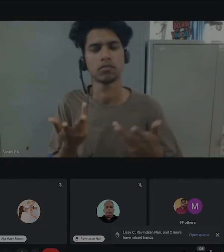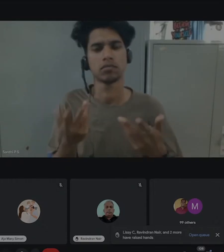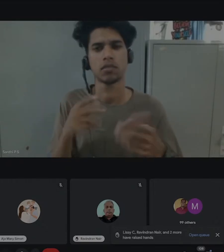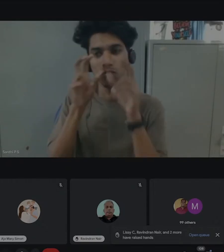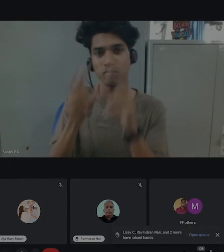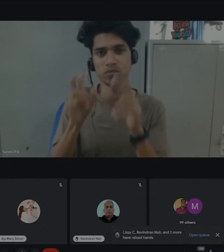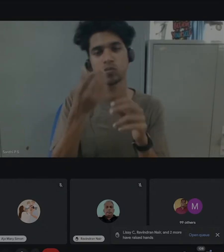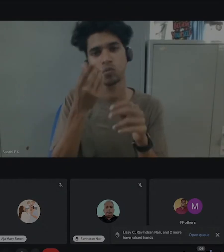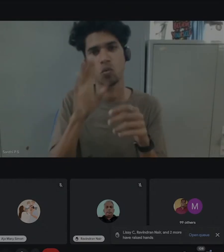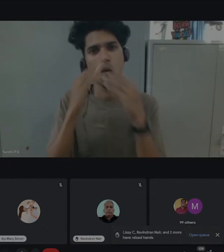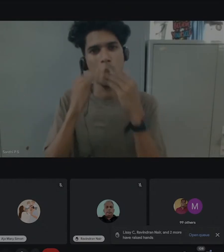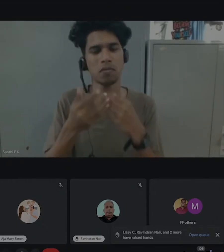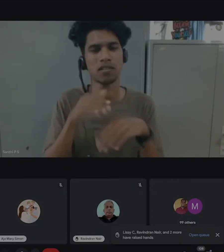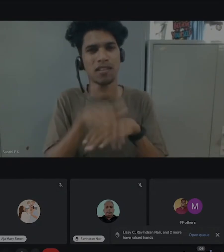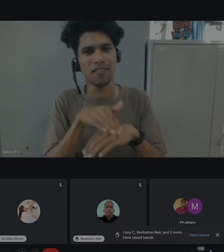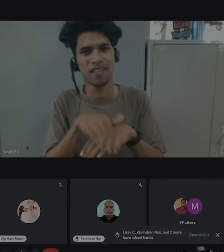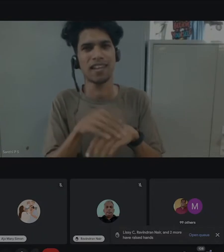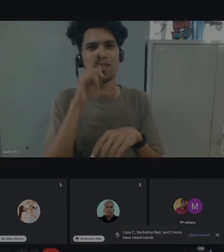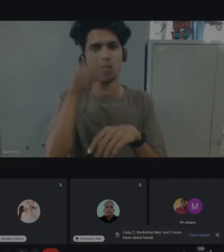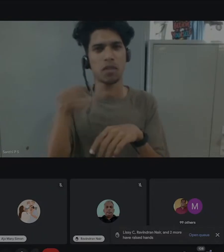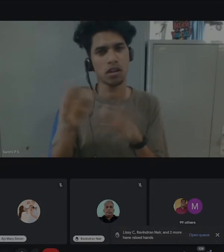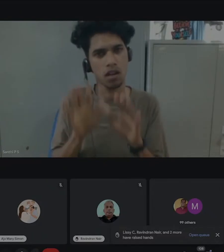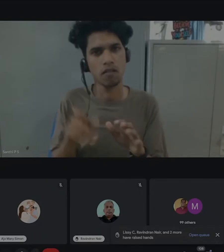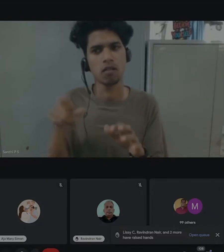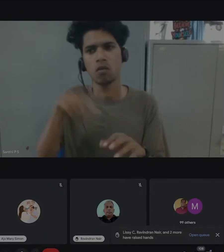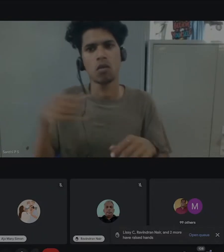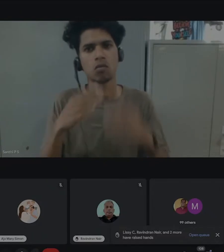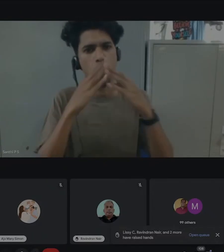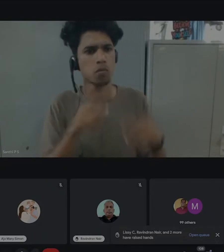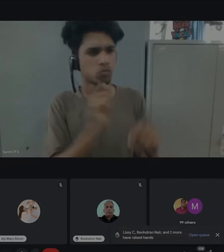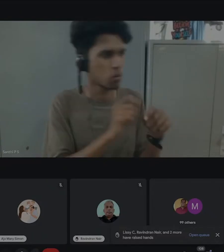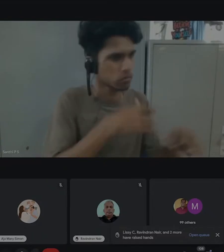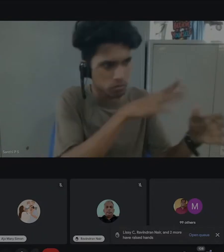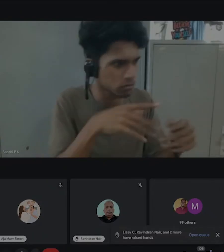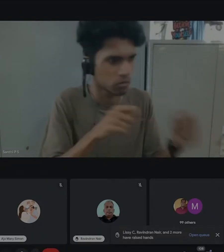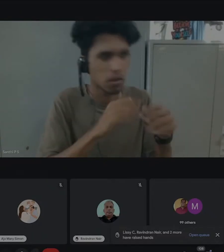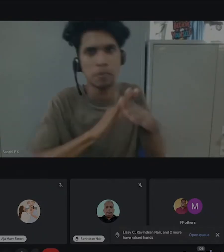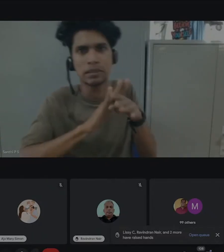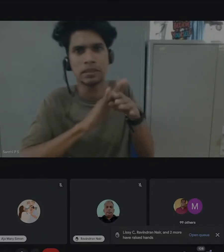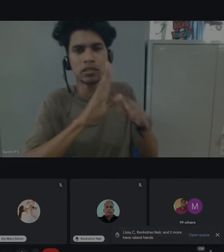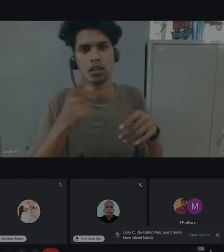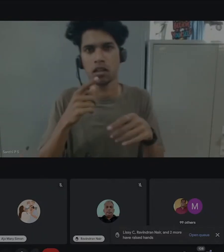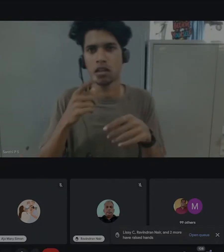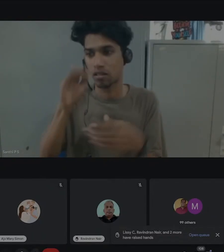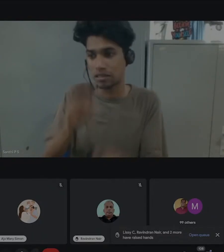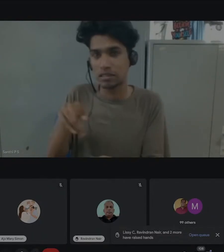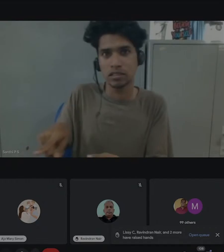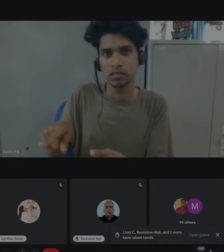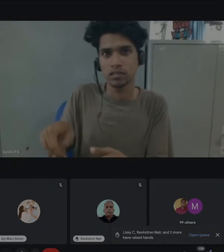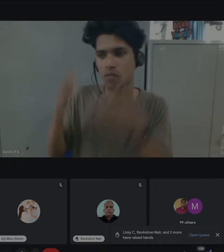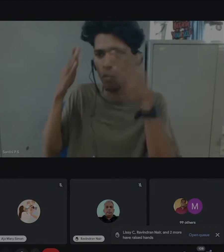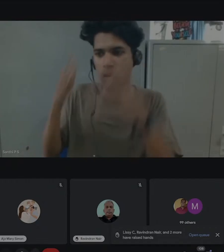നോക്കുന്ന ഒരു മെയ്ഡായിരിക്കും ഉണ്ടാകുന്നത്. അപ്പൊ അവർക്ക് ചിലപ്പോൾ വീട്ടിലെ ജോലികളൊക്കെ ചെയ്യുന്നതിനിടയിൽ കുഞ്ഞിനെ നോക്കാൻ സമയം കാണണമെന്നില്ല. അപ്പൊ കുട്ടി ആകെക്കൂടി